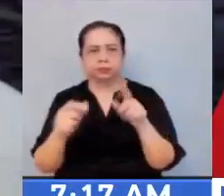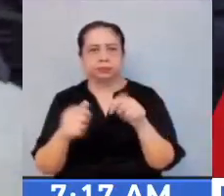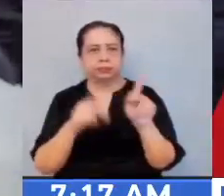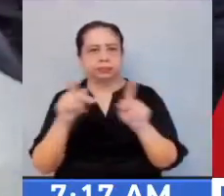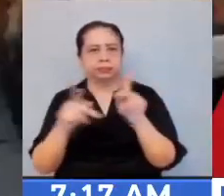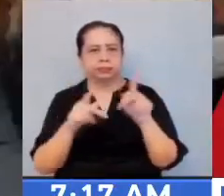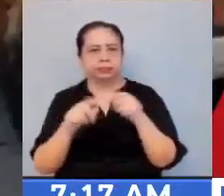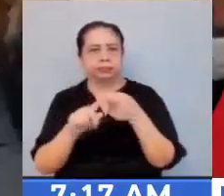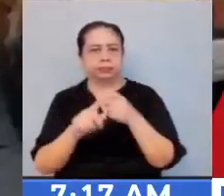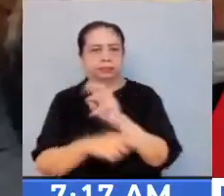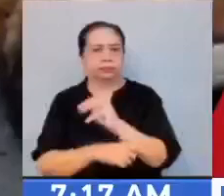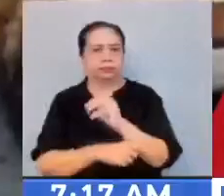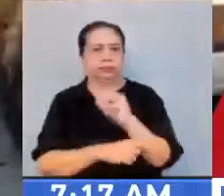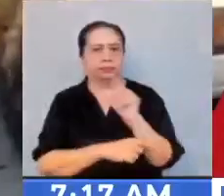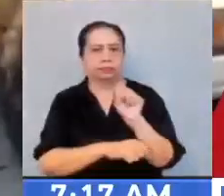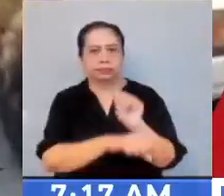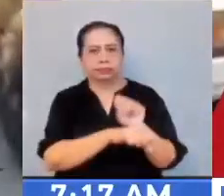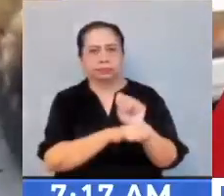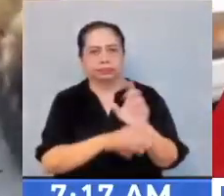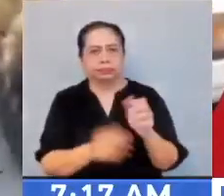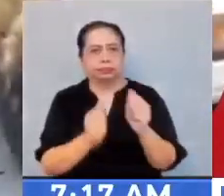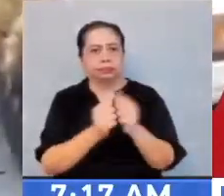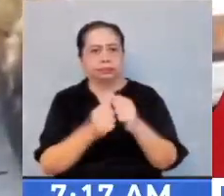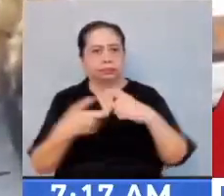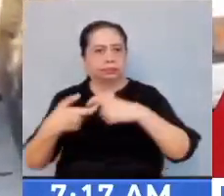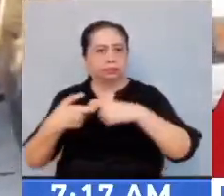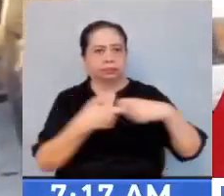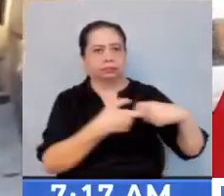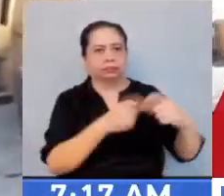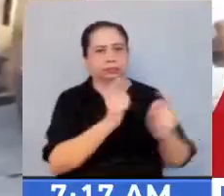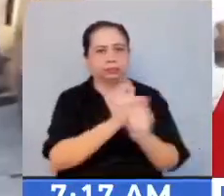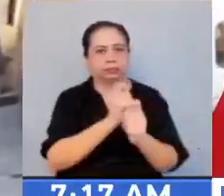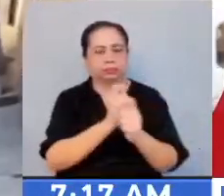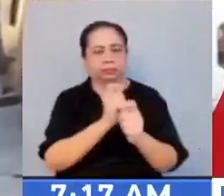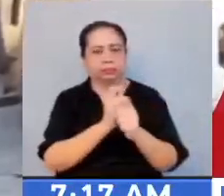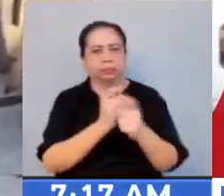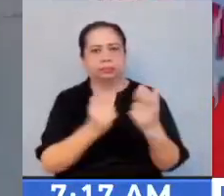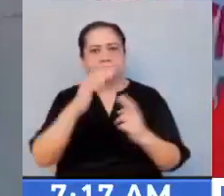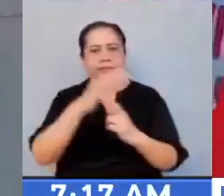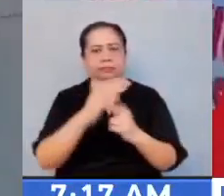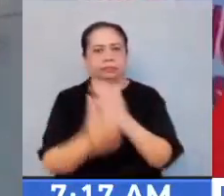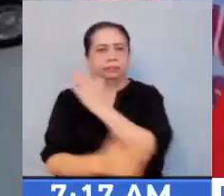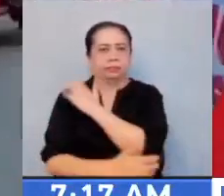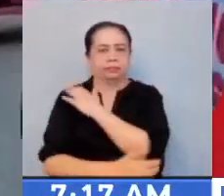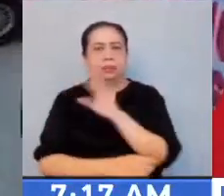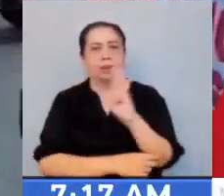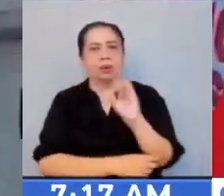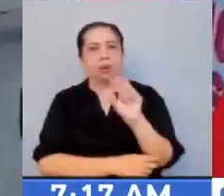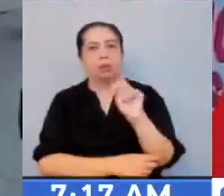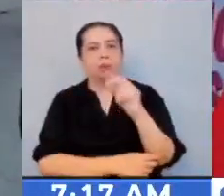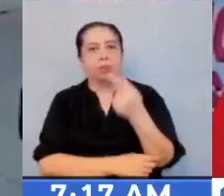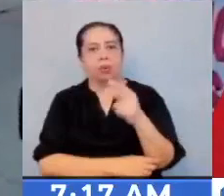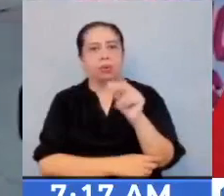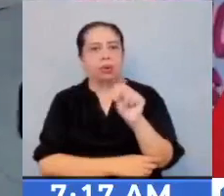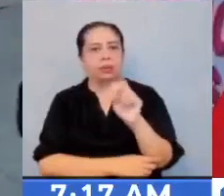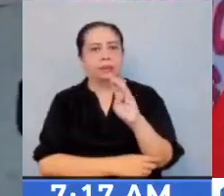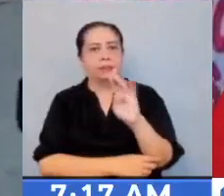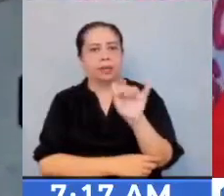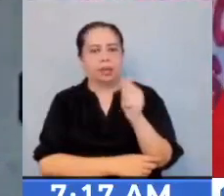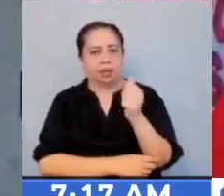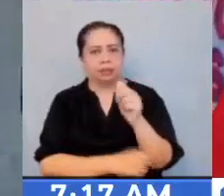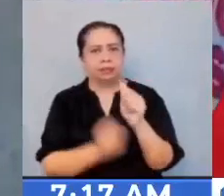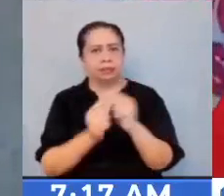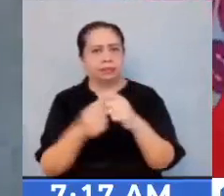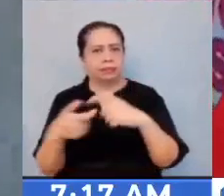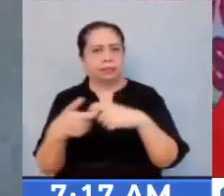Task Force, pati mga towing trucks sa pinangunahan ni retired Colonel Bong Lebrija. At sa mga oras na ito, kabilang sa mga nahatak ay mga